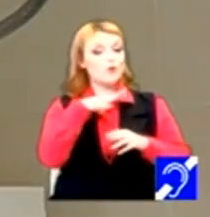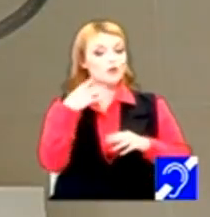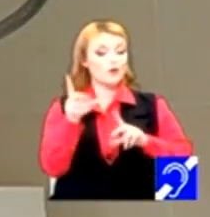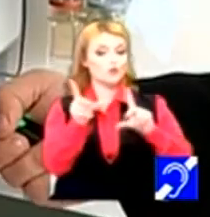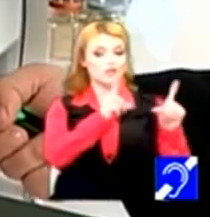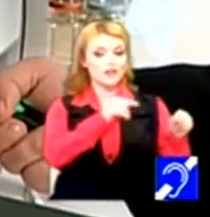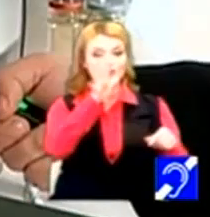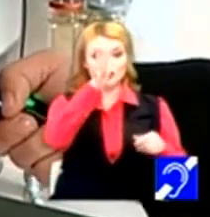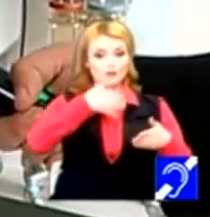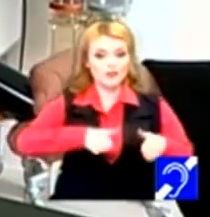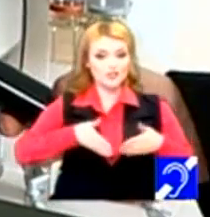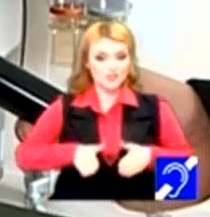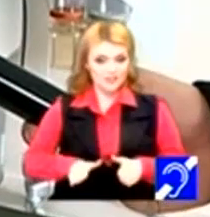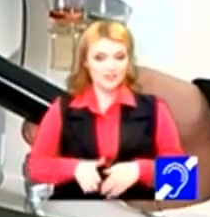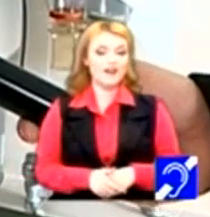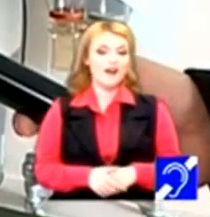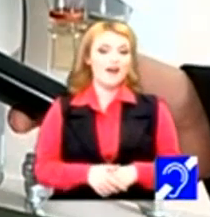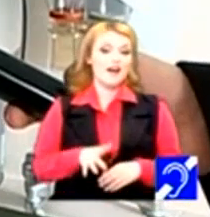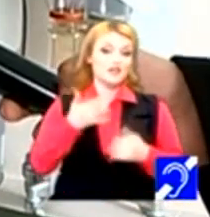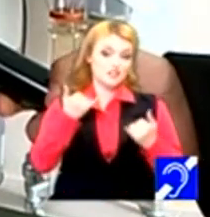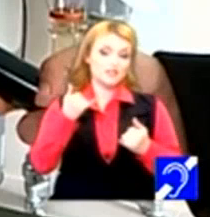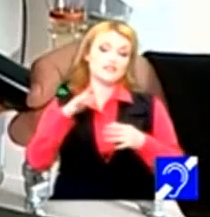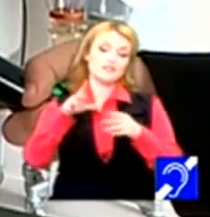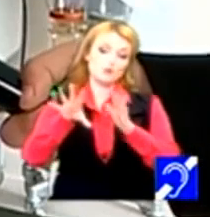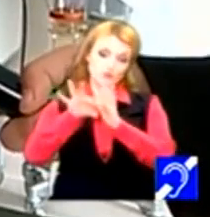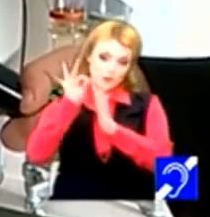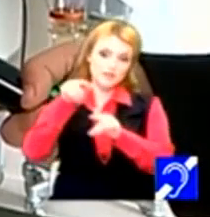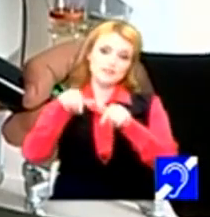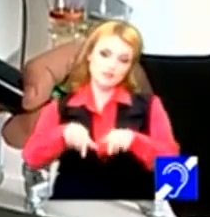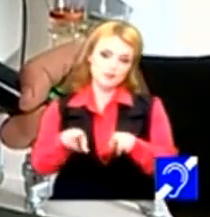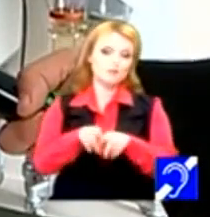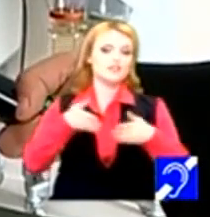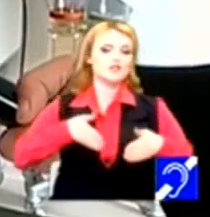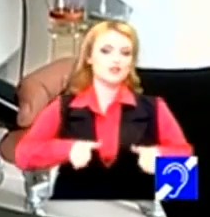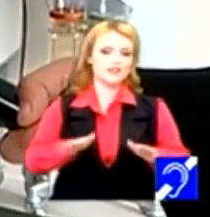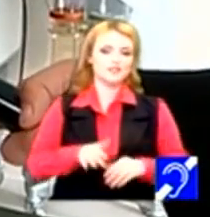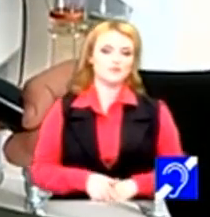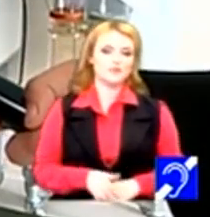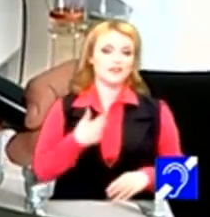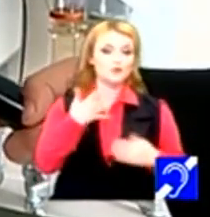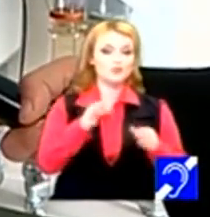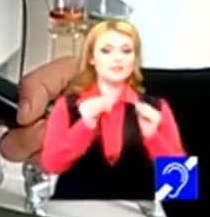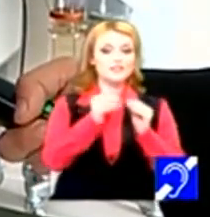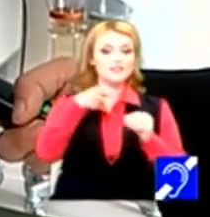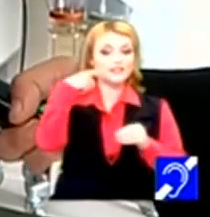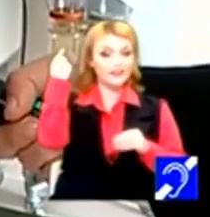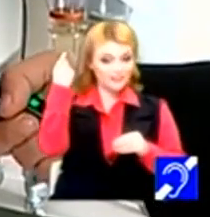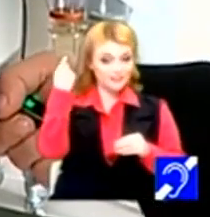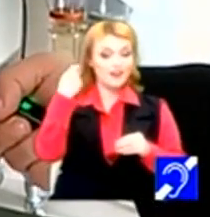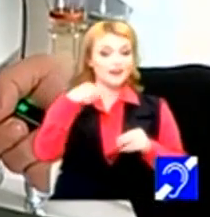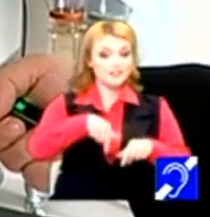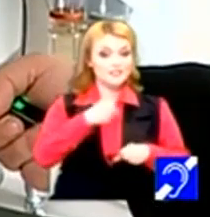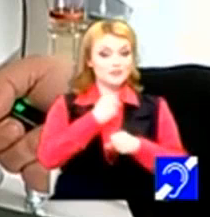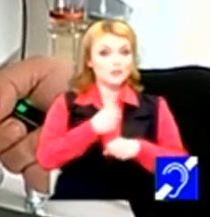se va schimba. Lucrez deja de 10 ani în secția maternitate din Spitalul Raional Nenii Noi și noi nici nu ne-am așteptat la așa